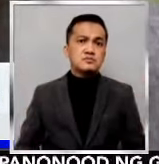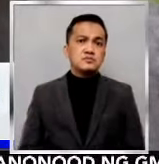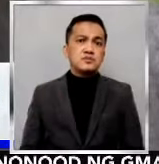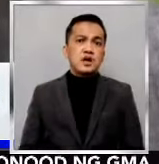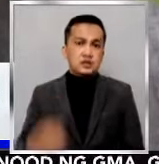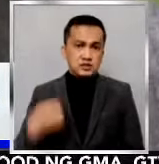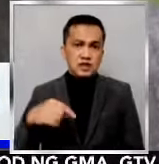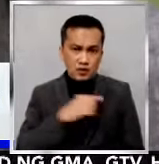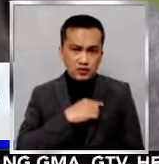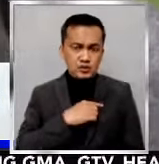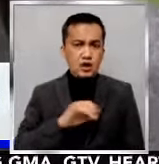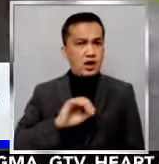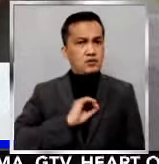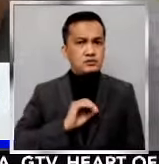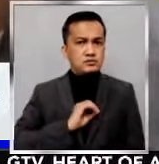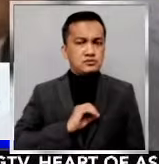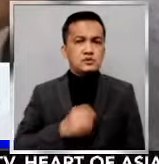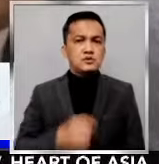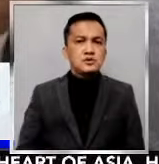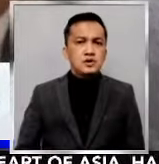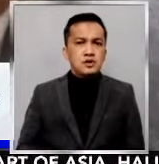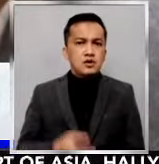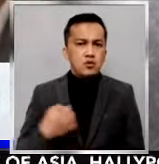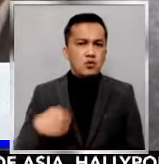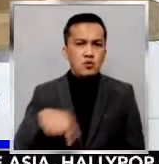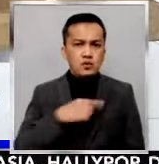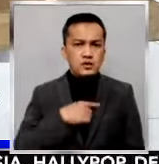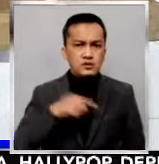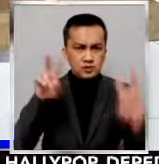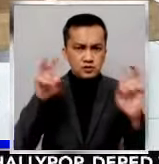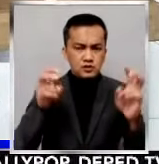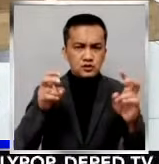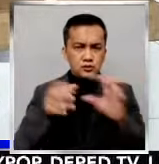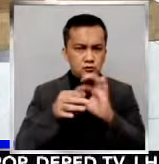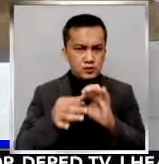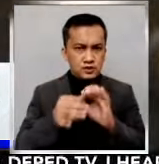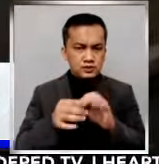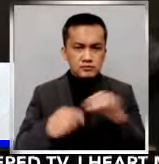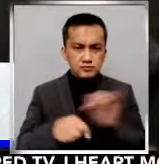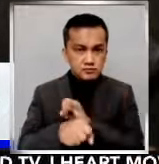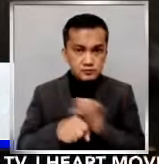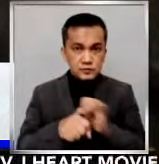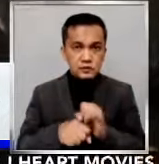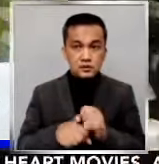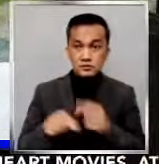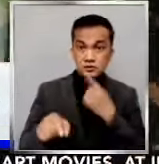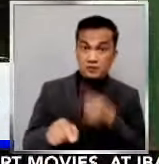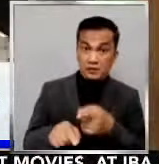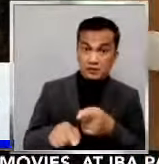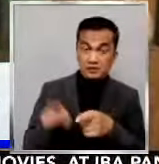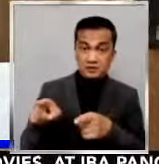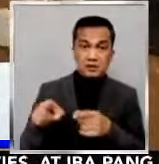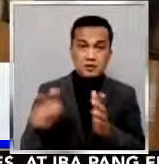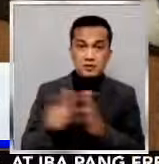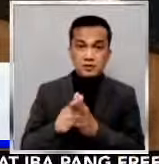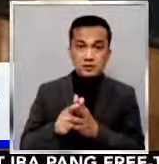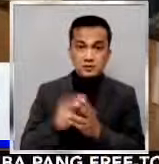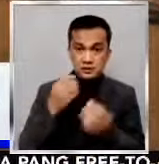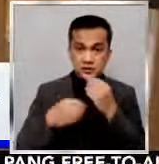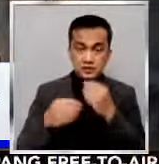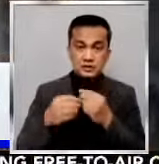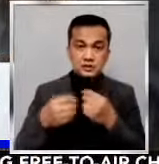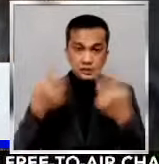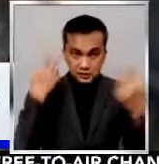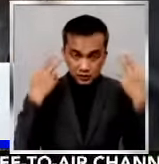And that is what we call collective efforts. Kung tutuusin, bawal pa ang dine-in, salon, barberya at nail